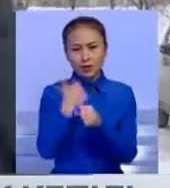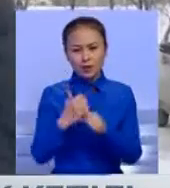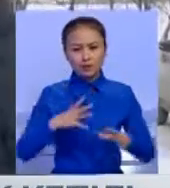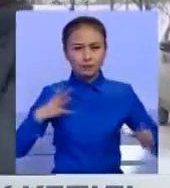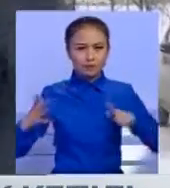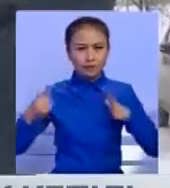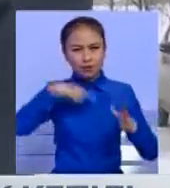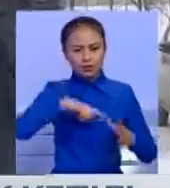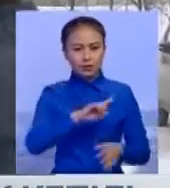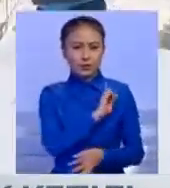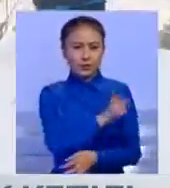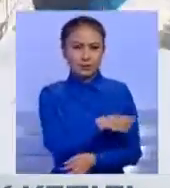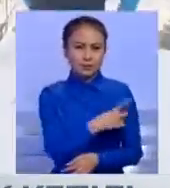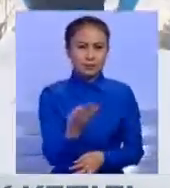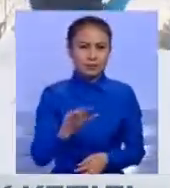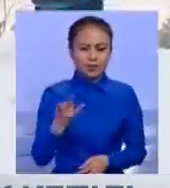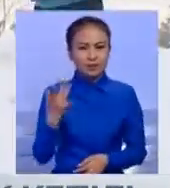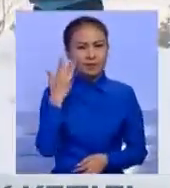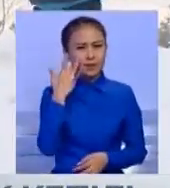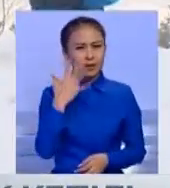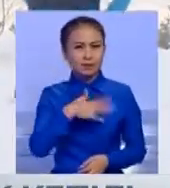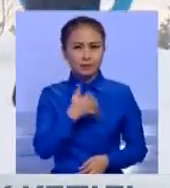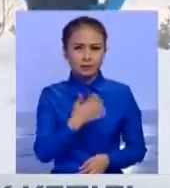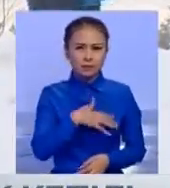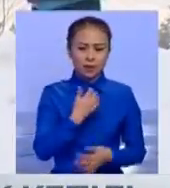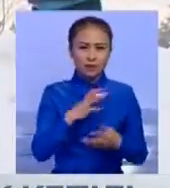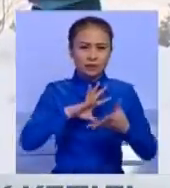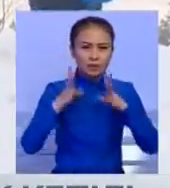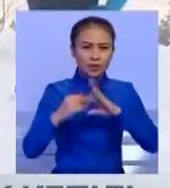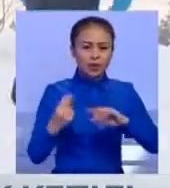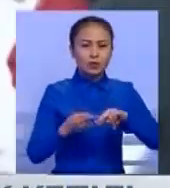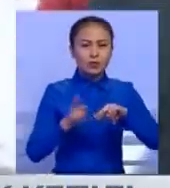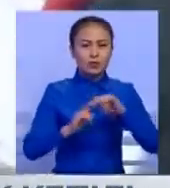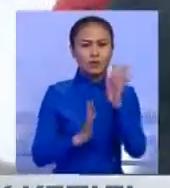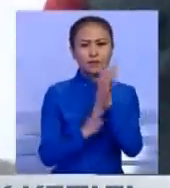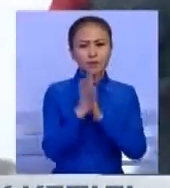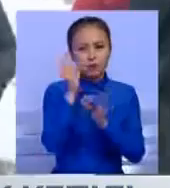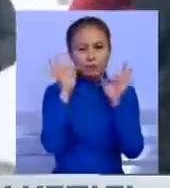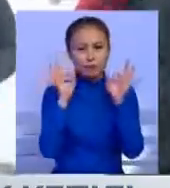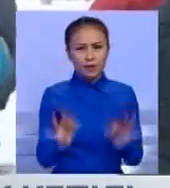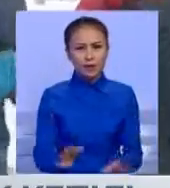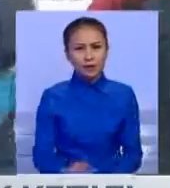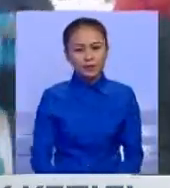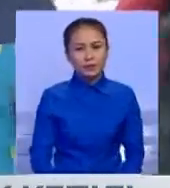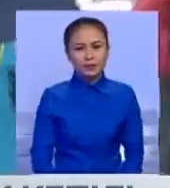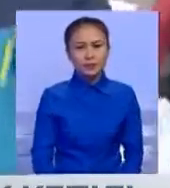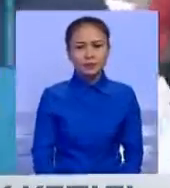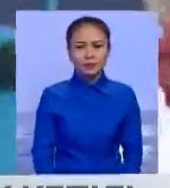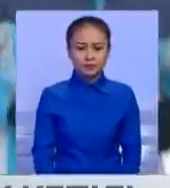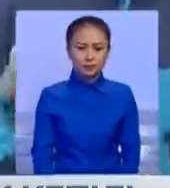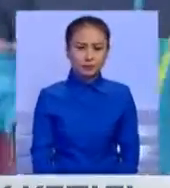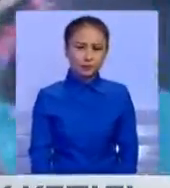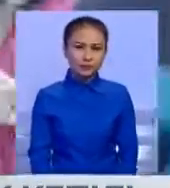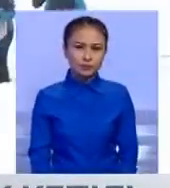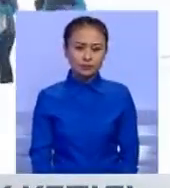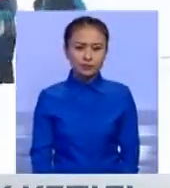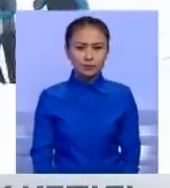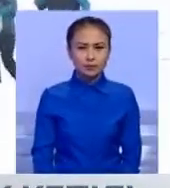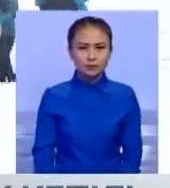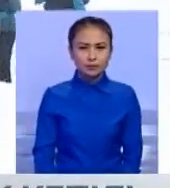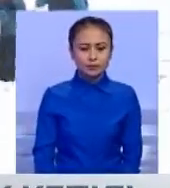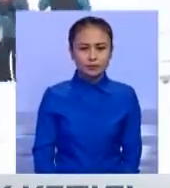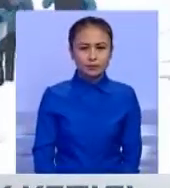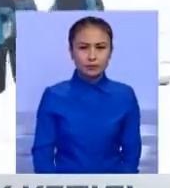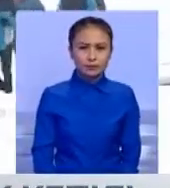деген қажыр қайрат керек. Бұқаралық спорттың қанат жаюы ұлттың өсіп өркендеуіне жол ашады. Қанат базылған Лариса Гречихина,